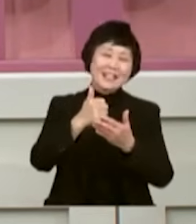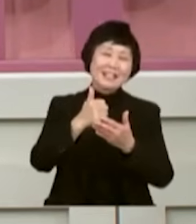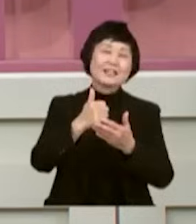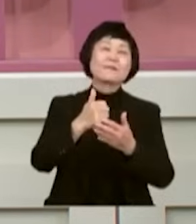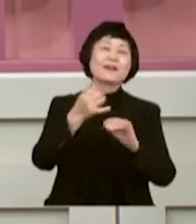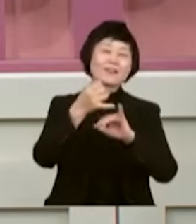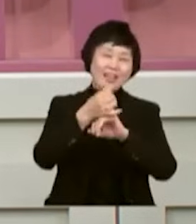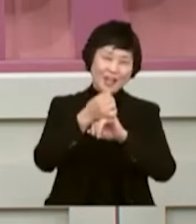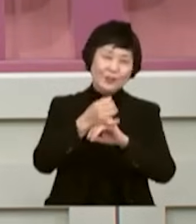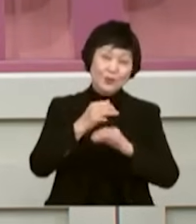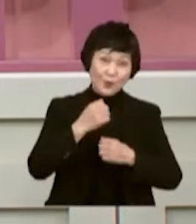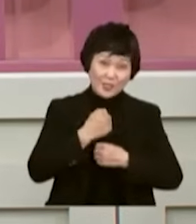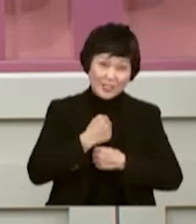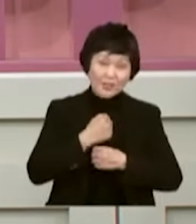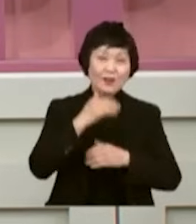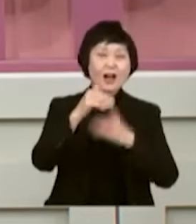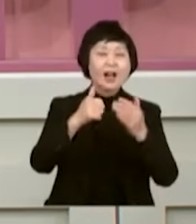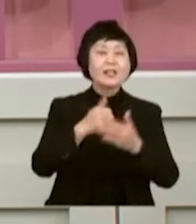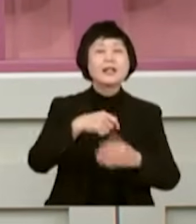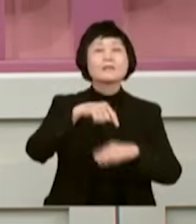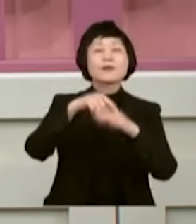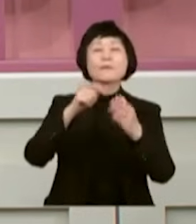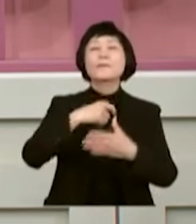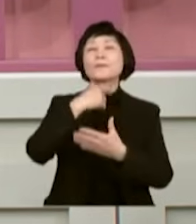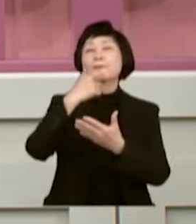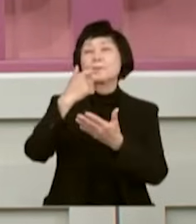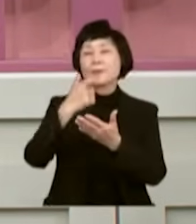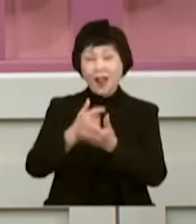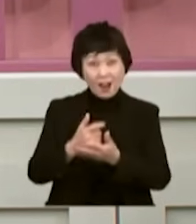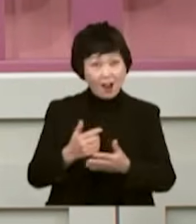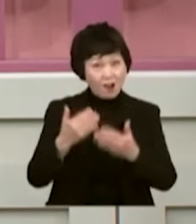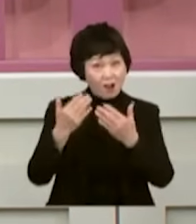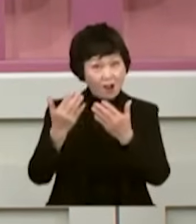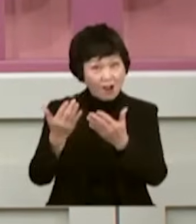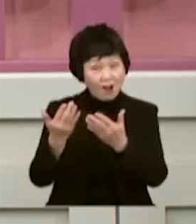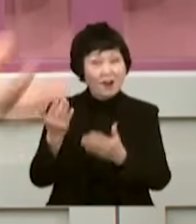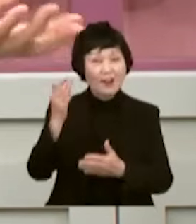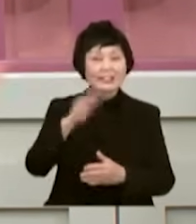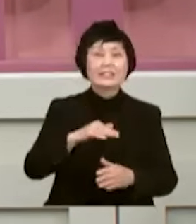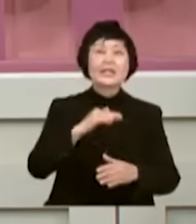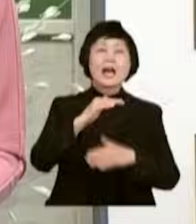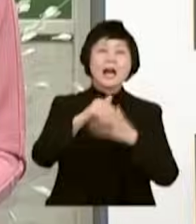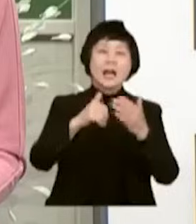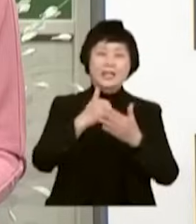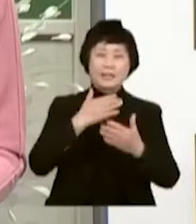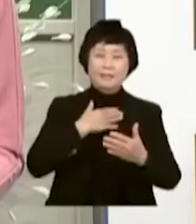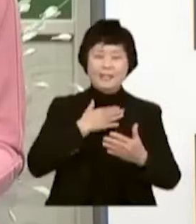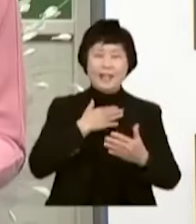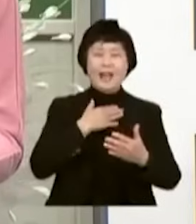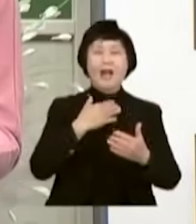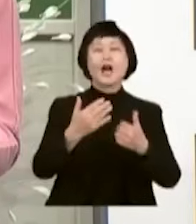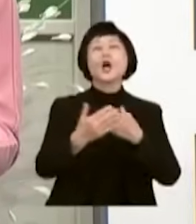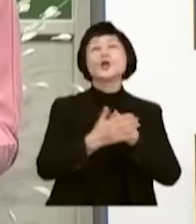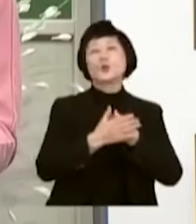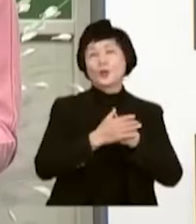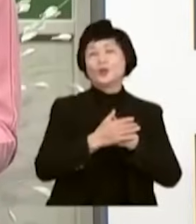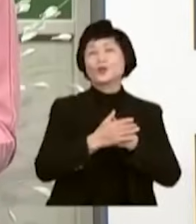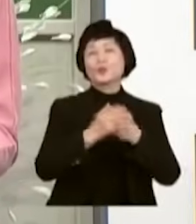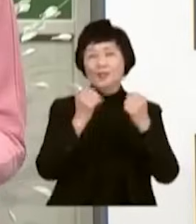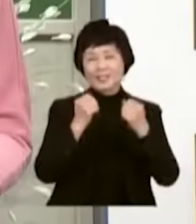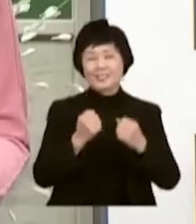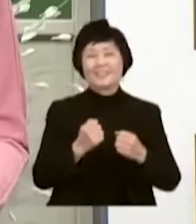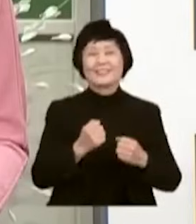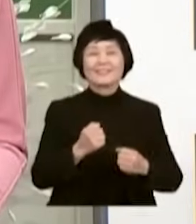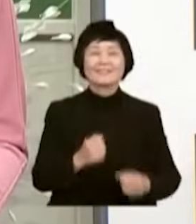하나님과 약속을 지키고 하나님의 마음을 감동시켜줬더니 예, 예. 하나님은 보너스로 나를 높이 밀어주시고 해서 그러니까. 네. 너무 감사하죠. 아니